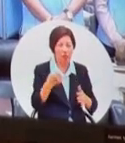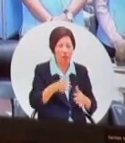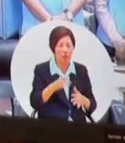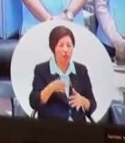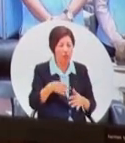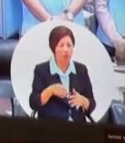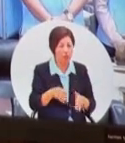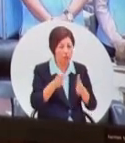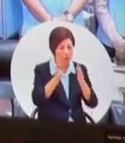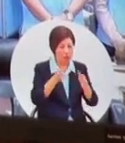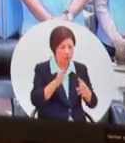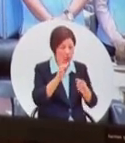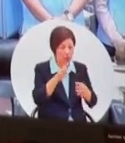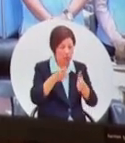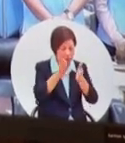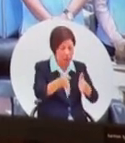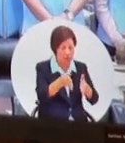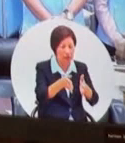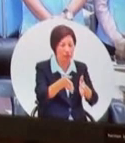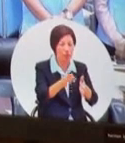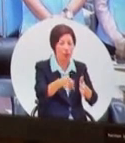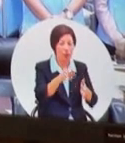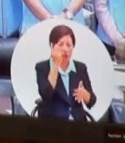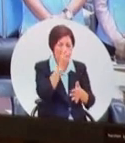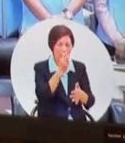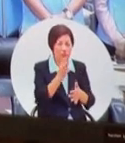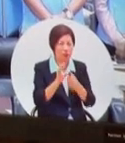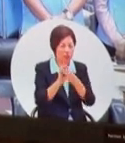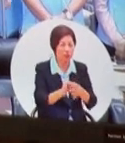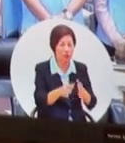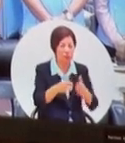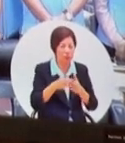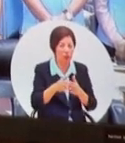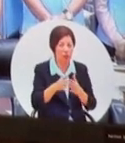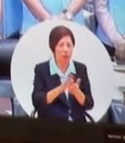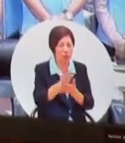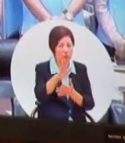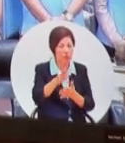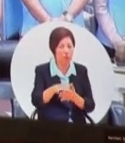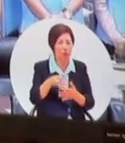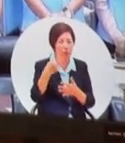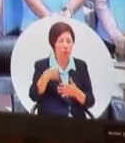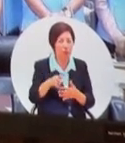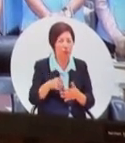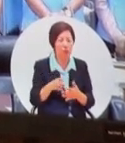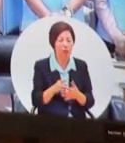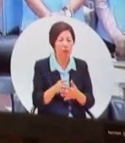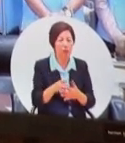前走吗？累积下来的这些东西，难道所有人都视而不见？